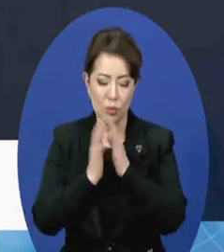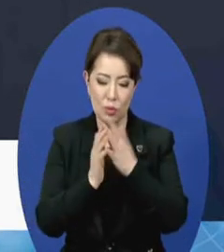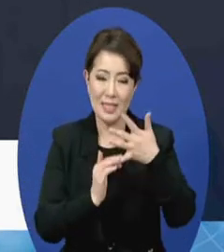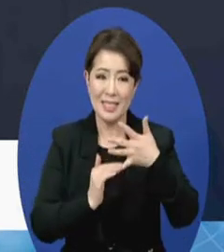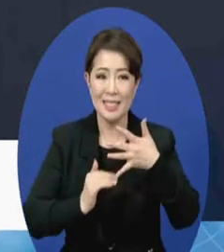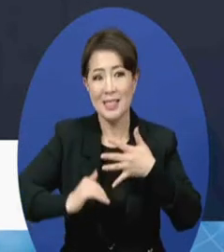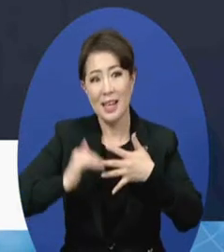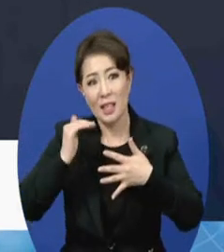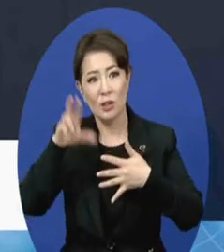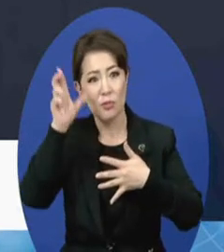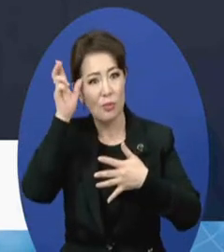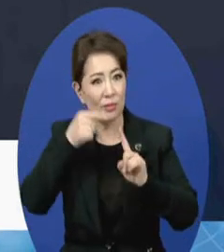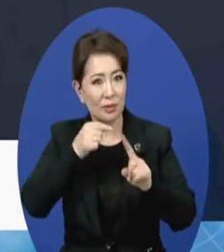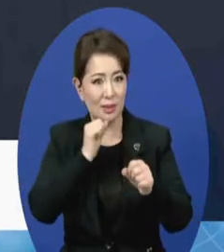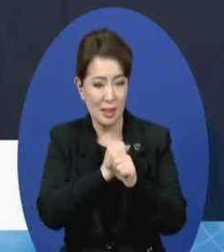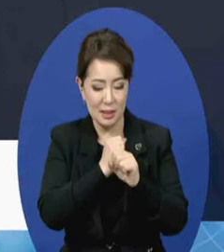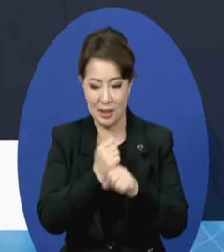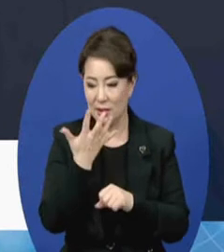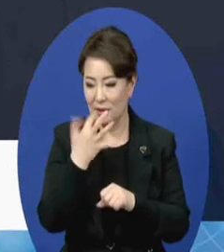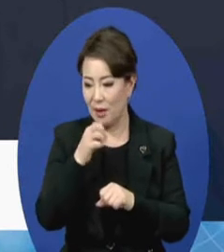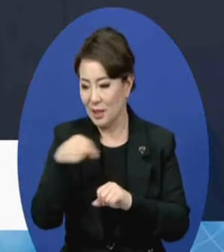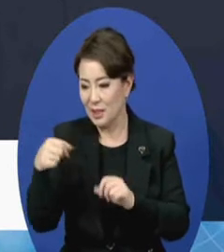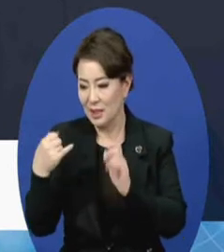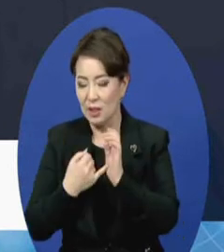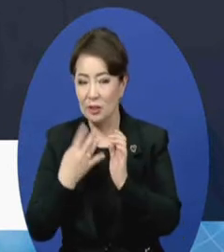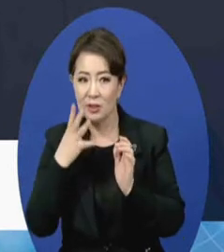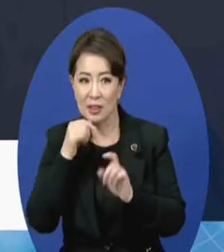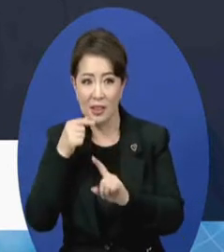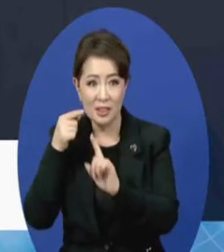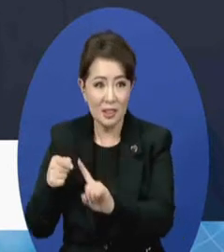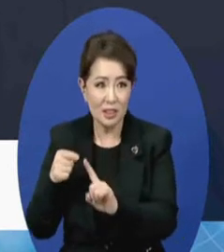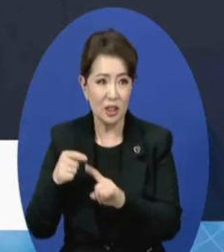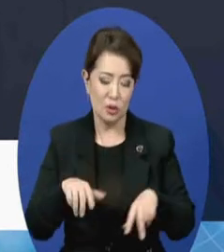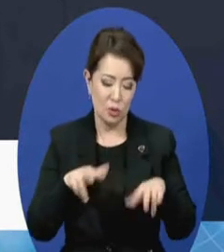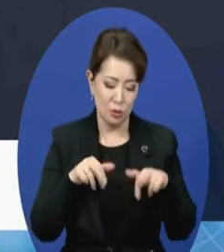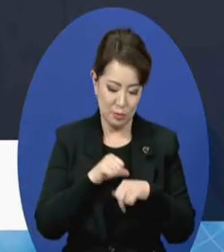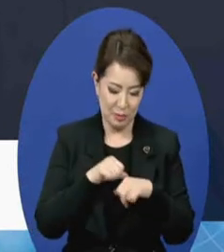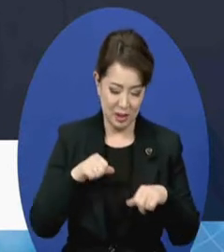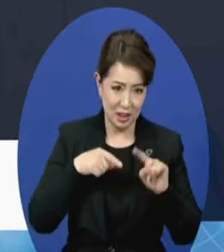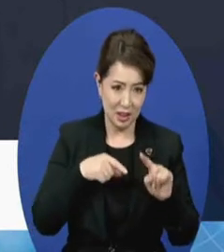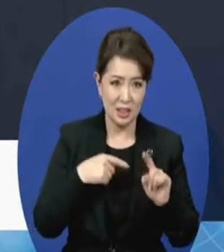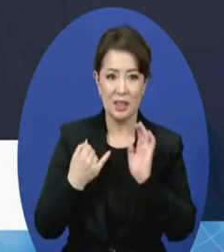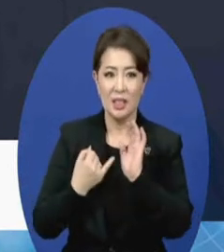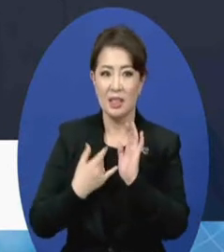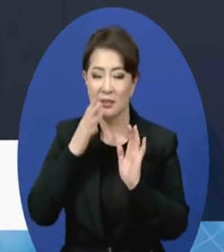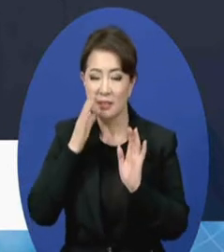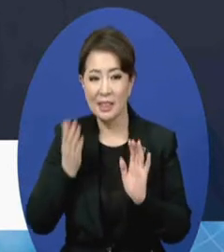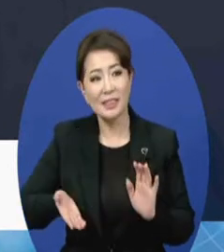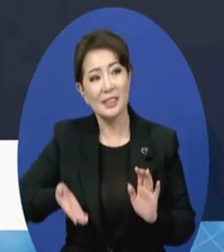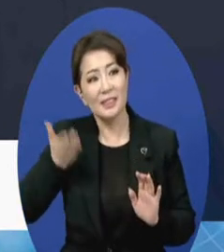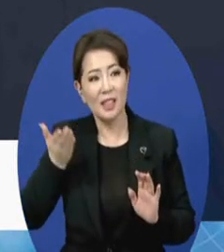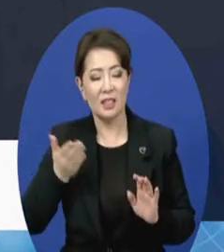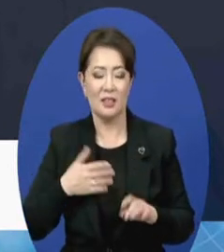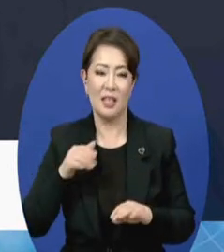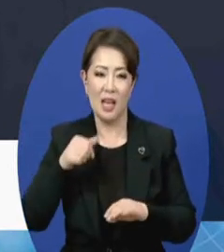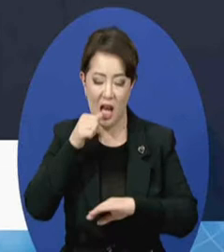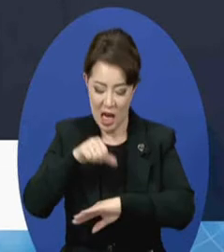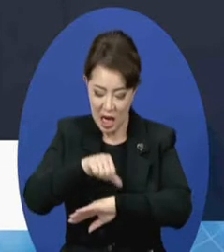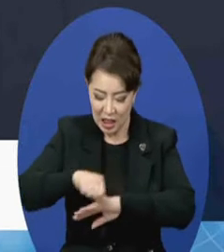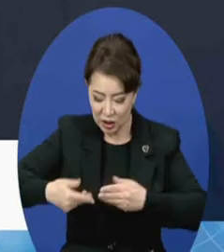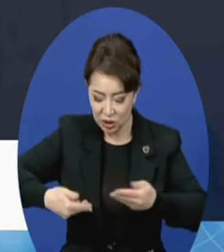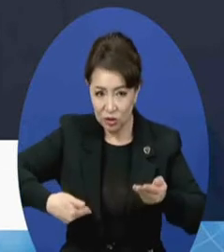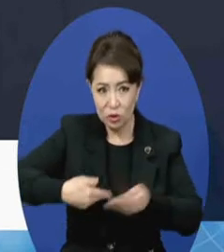боловсруулалтын салбарын ажилчид, 50-64 насны болон хөгжлийн бэрхшээлтэй иргэд, 65-аас дээш насныхан болон эрэгтэй шүлжүүлэн суулгасан